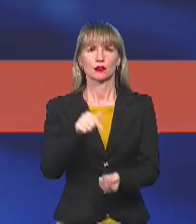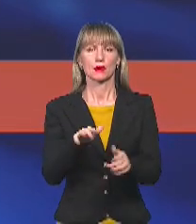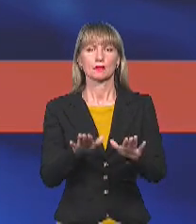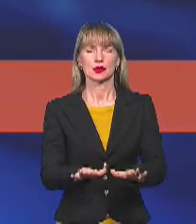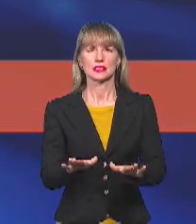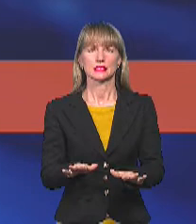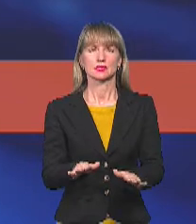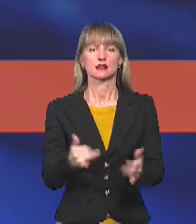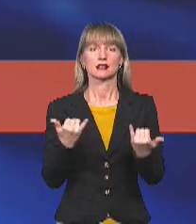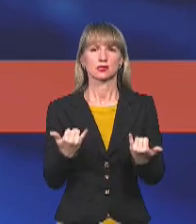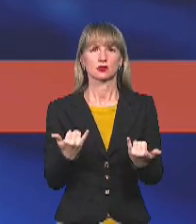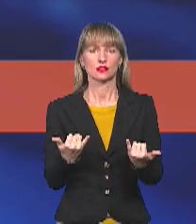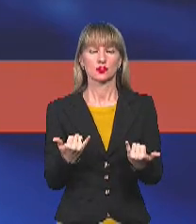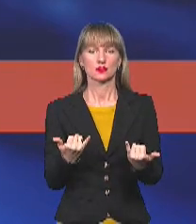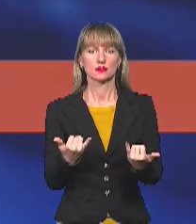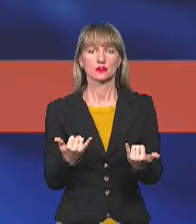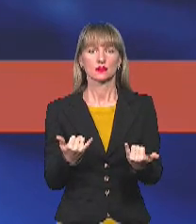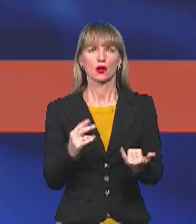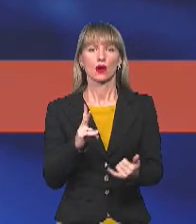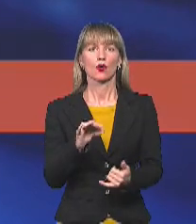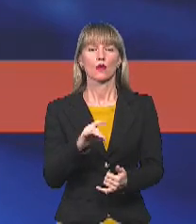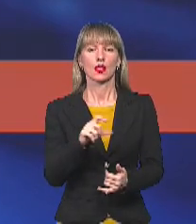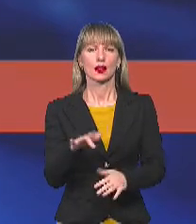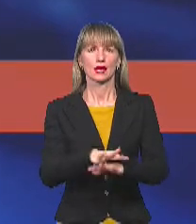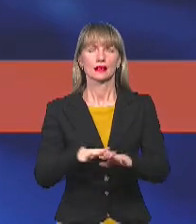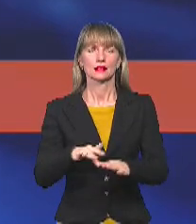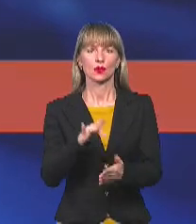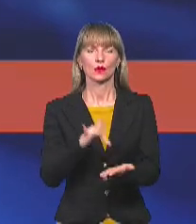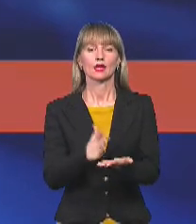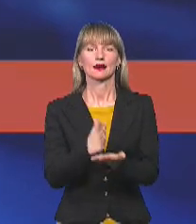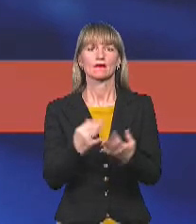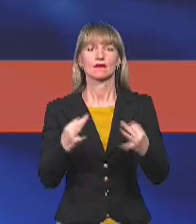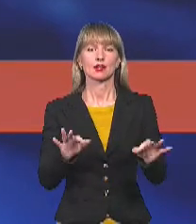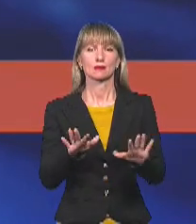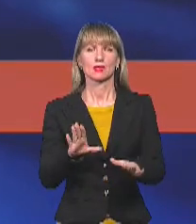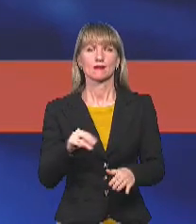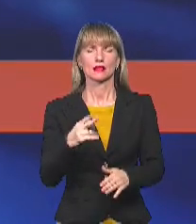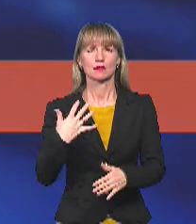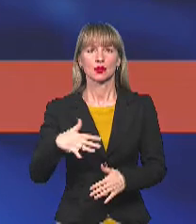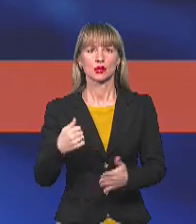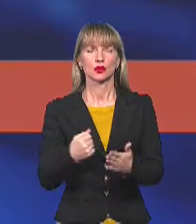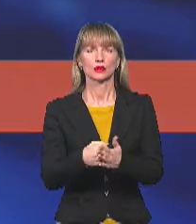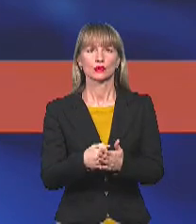місць. На даний час на комунальних ринках міста є вільні місця від 50 до